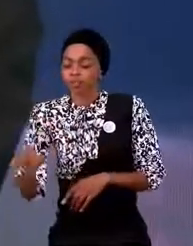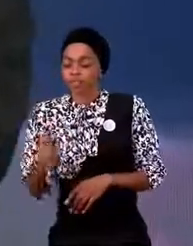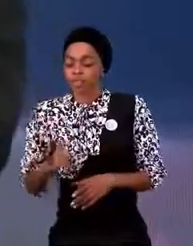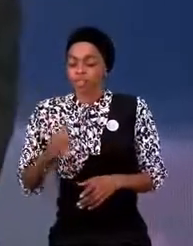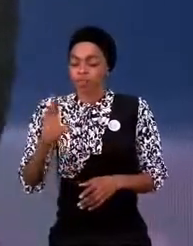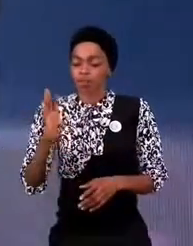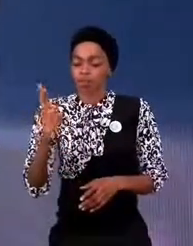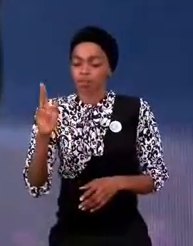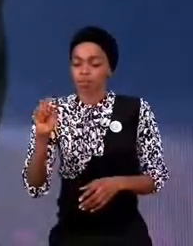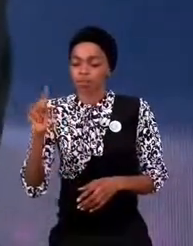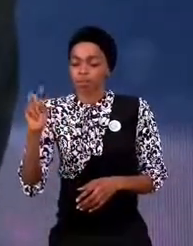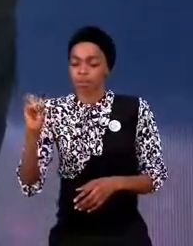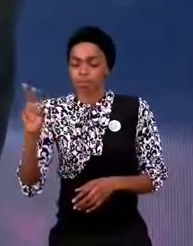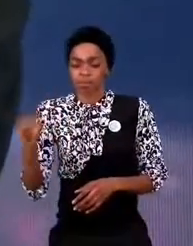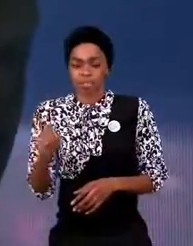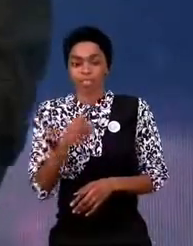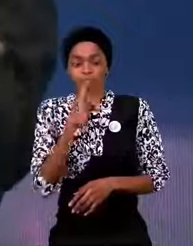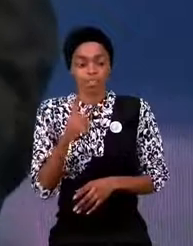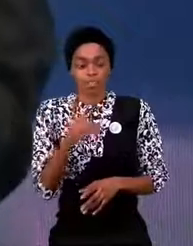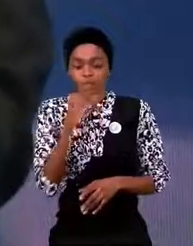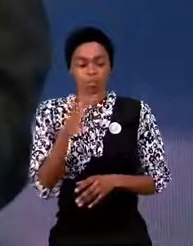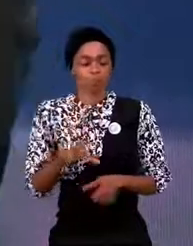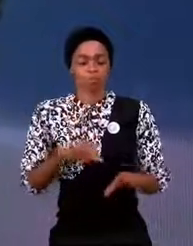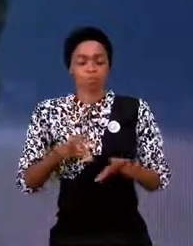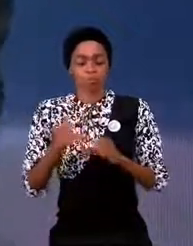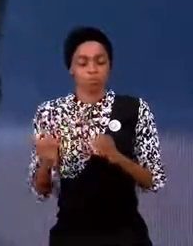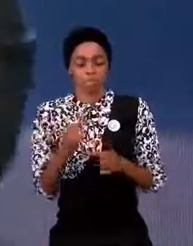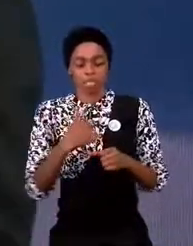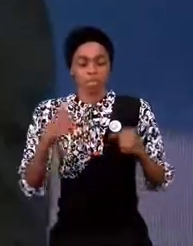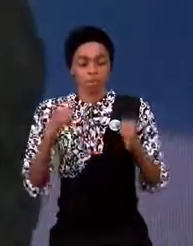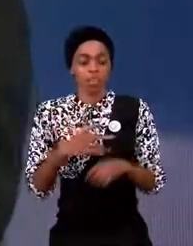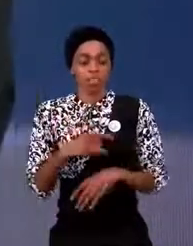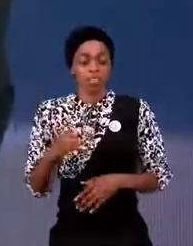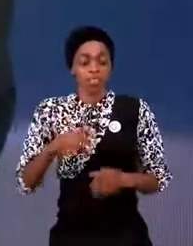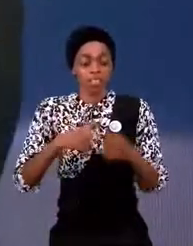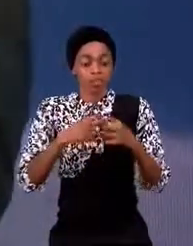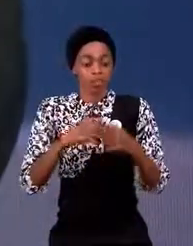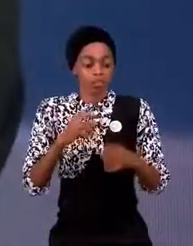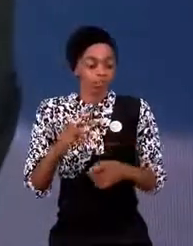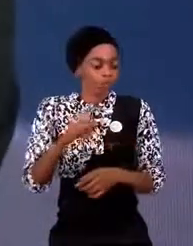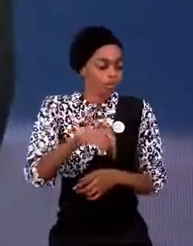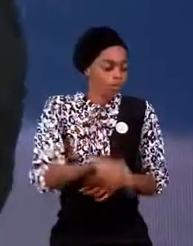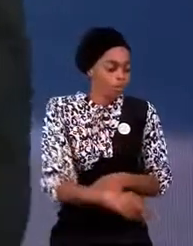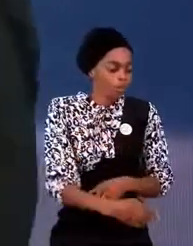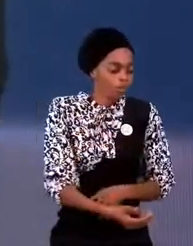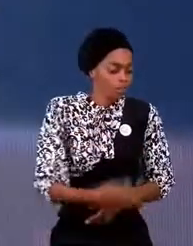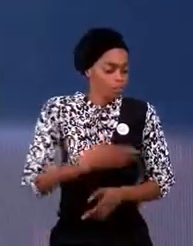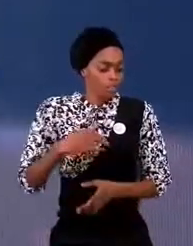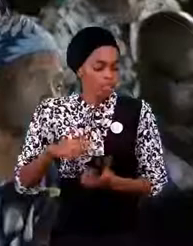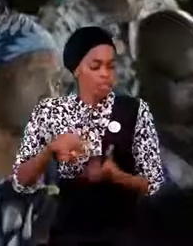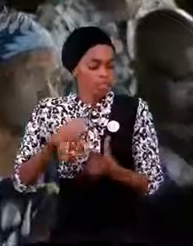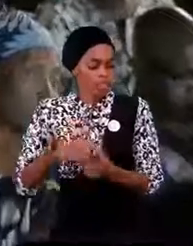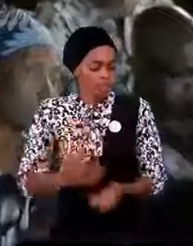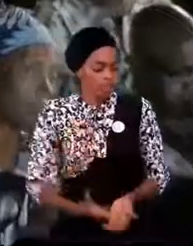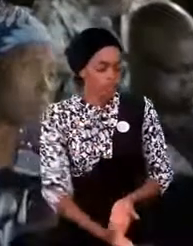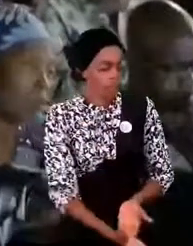Et vous voyez, la grue descend seulement et soulève Cette chose que personne, par la